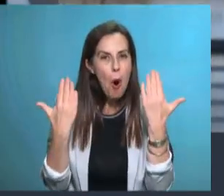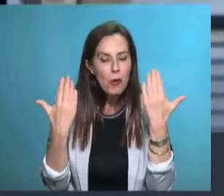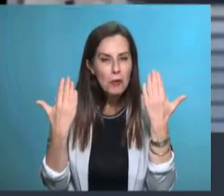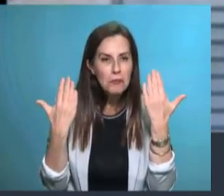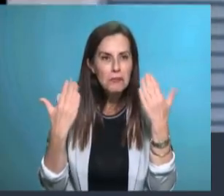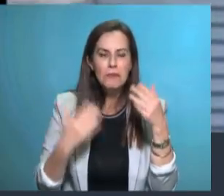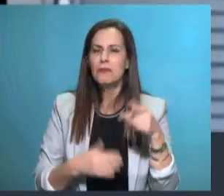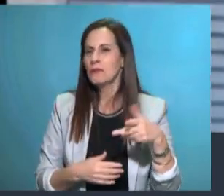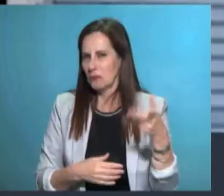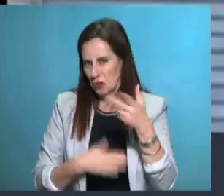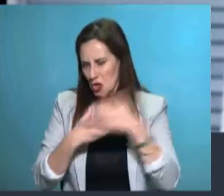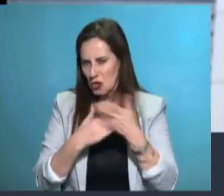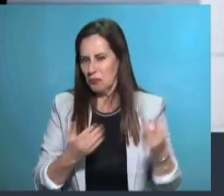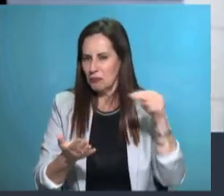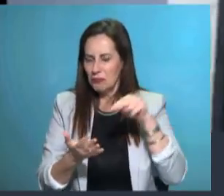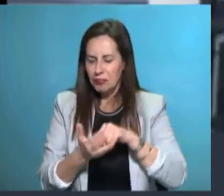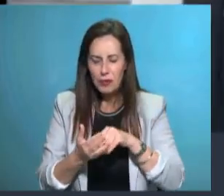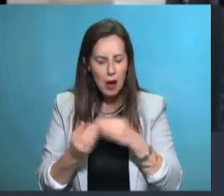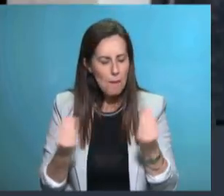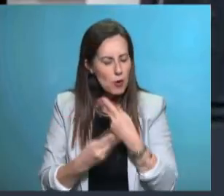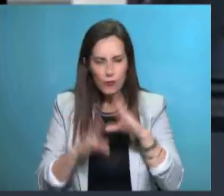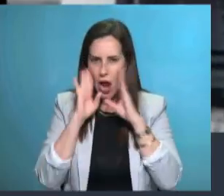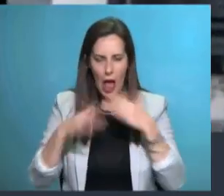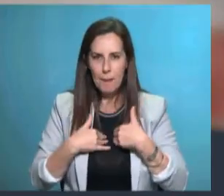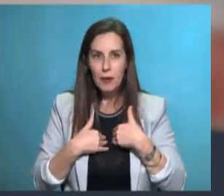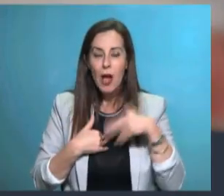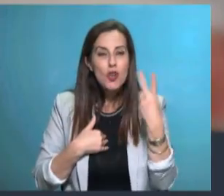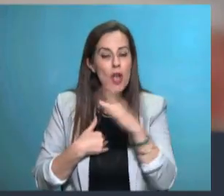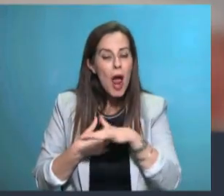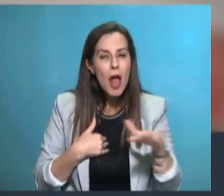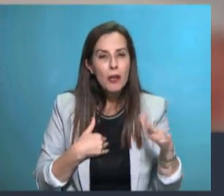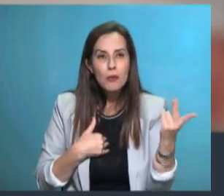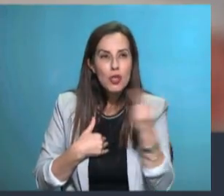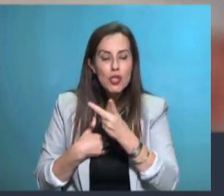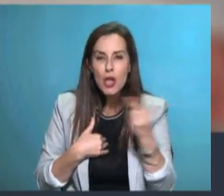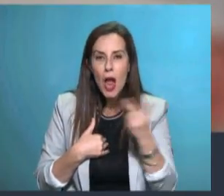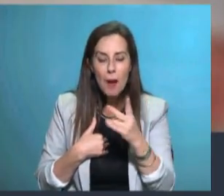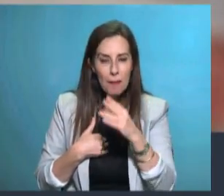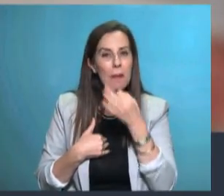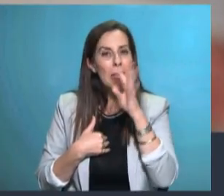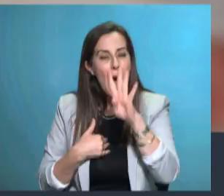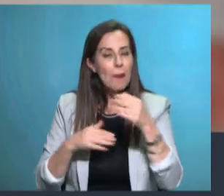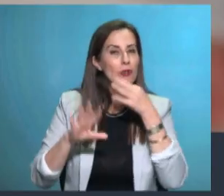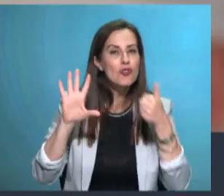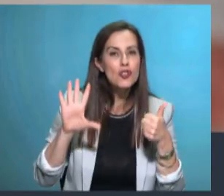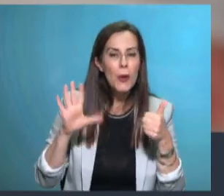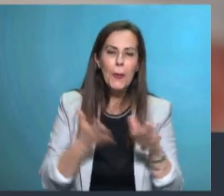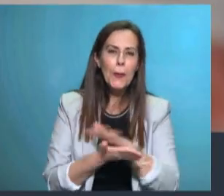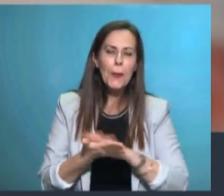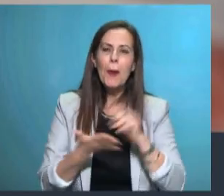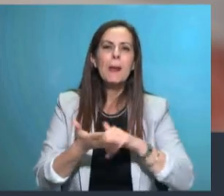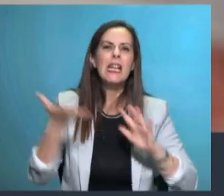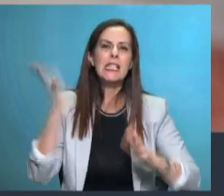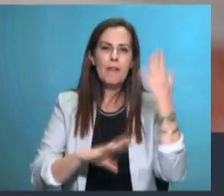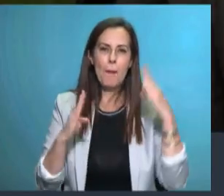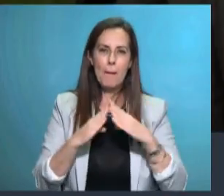וחלים הסרסור למציאות בלתי נתפסת, לאחר ששני ילדיהם מוחמד ומואויה, בני 4 ו-6, נספו בשריפה